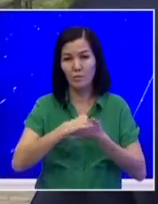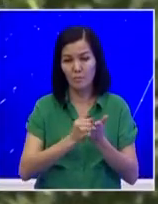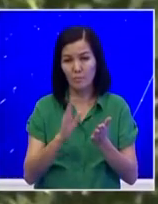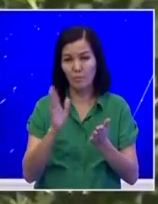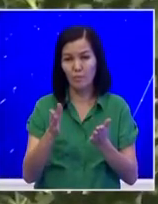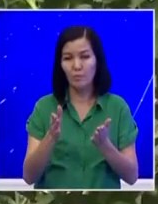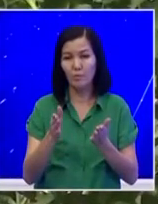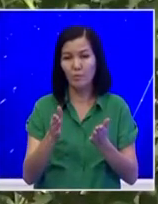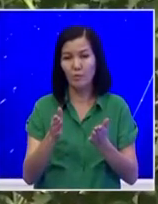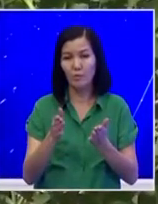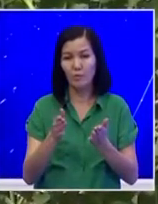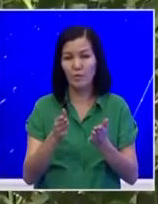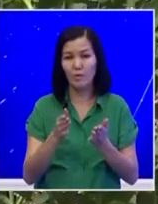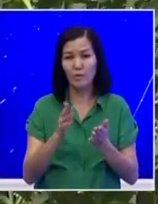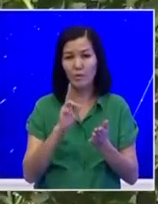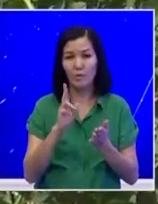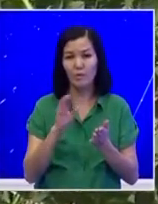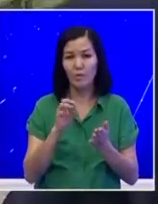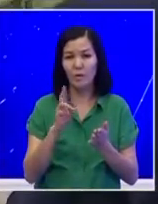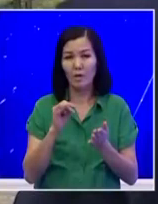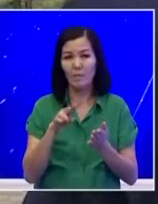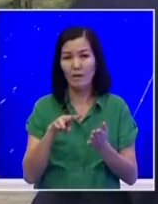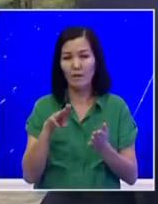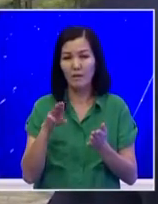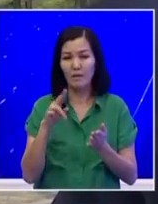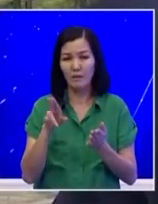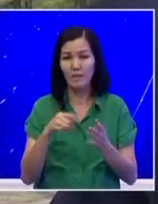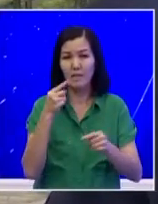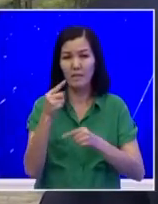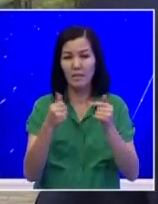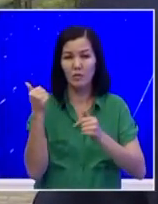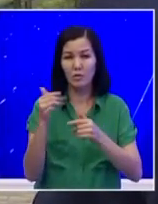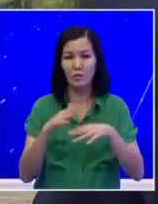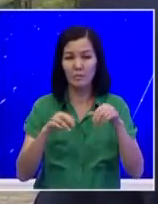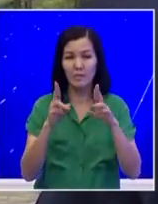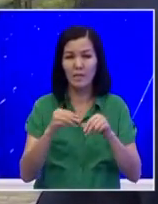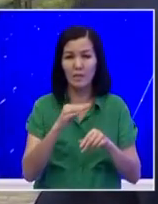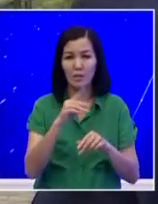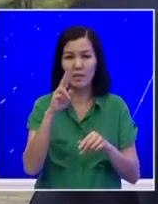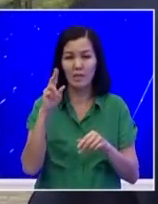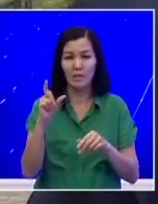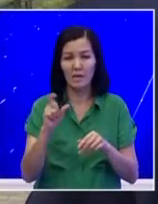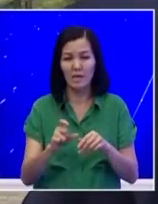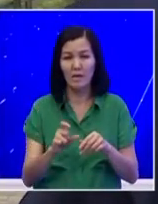Подрядчиком определен ТО КОСМ ЛТД, то на сегодняшний день специалистами отдела ЖКХ